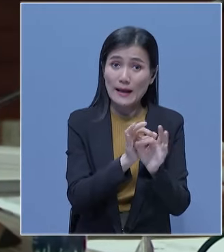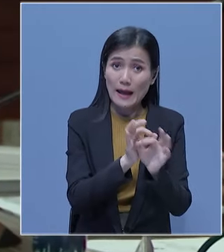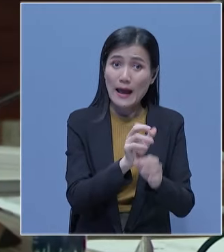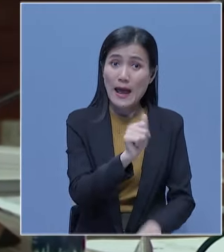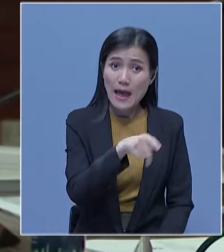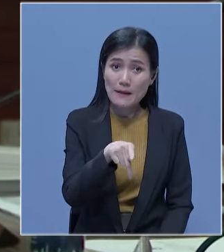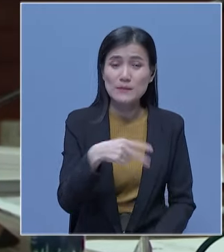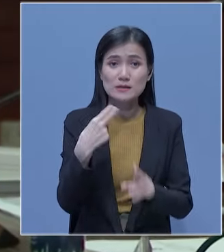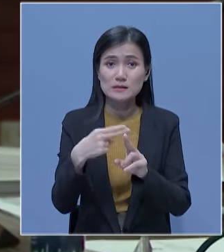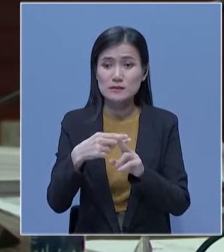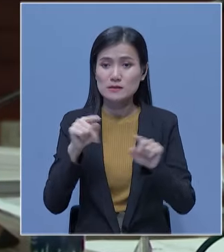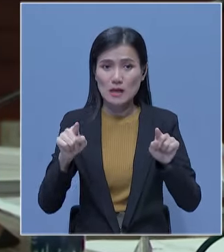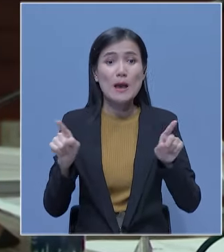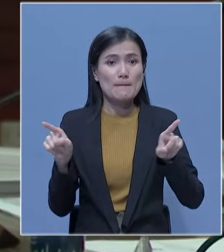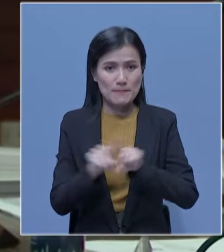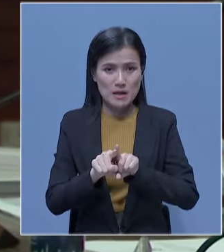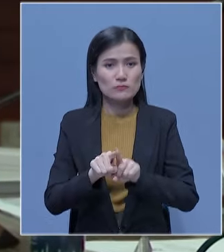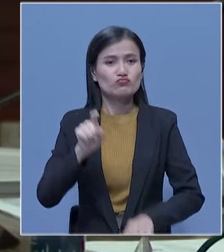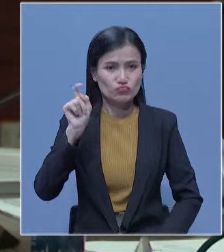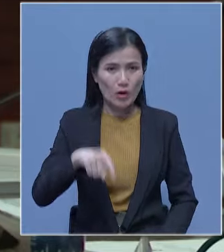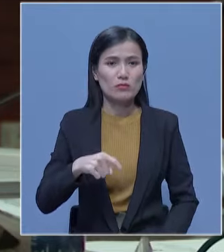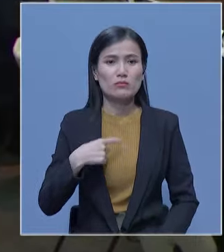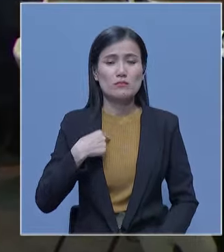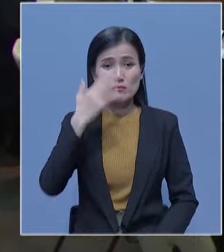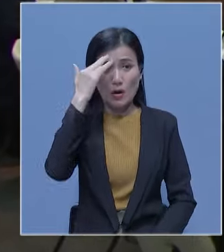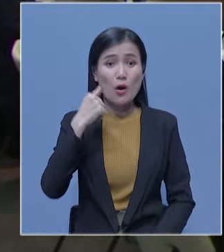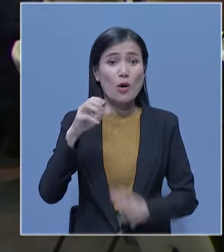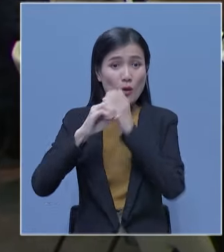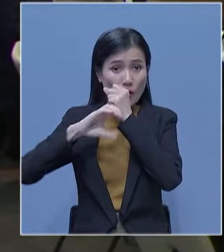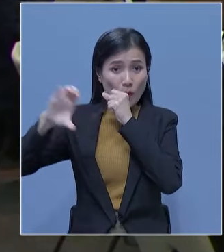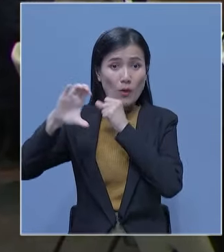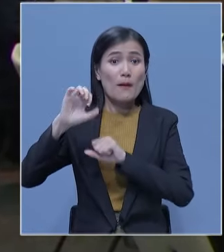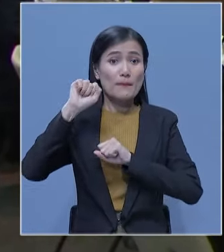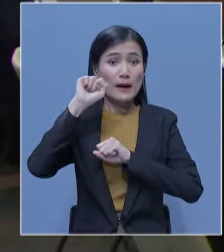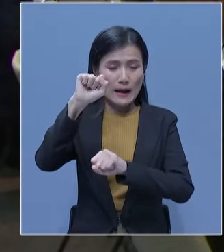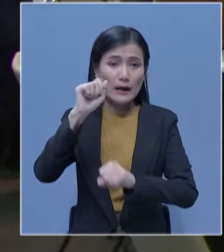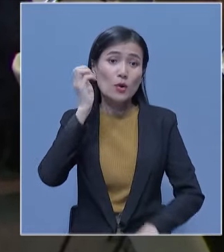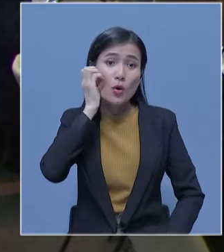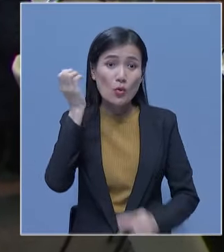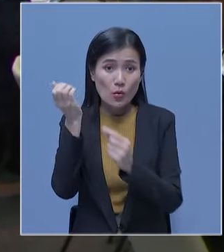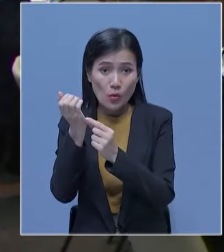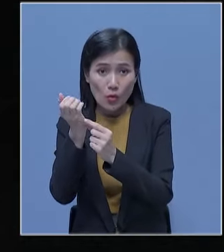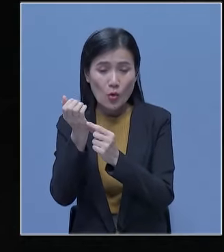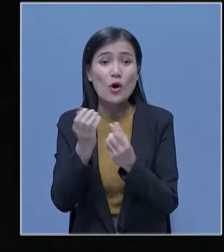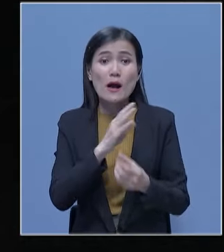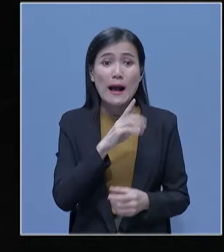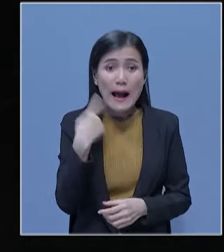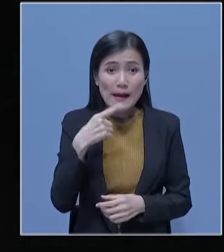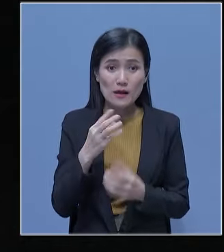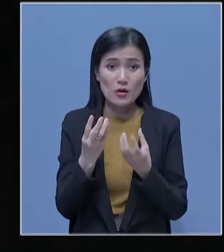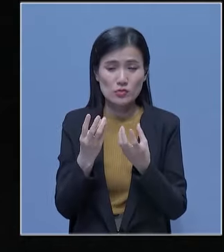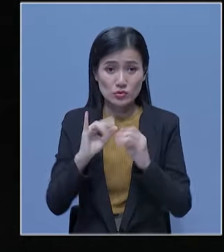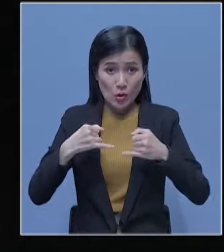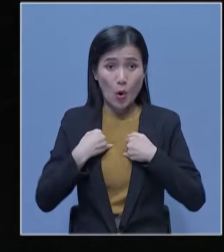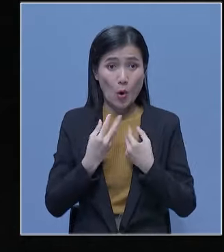วกันนะครับซึ่งเป็นมาตรการต่อยอดจากประกาศกสทช.ที่ให้ผู้ถือครองซิมมือถือตั้งแต่6เลขหมายขึ้นไปยืน